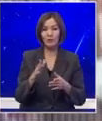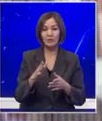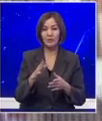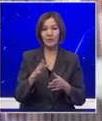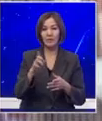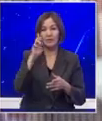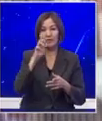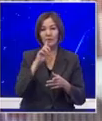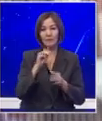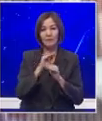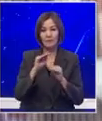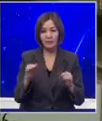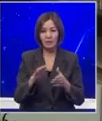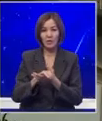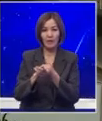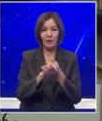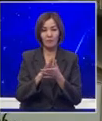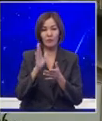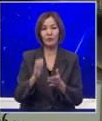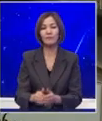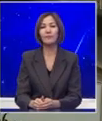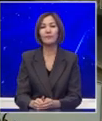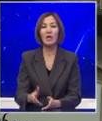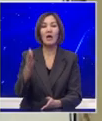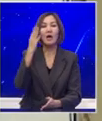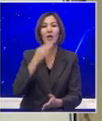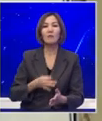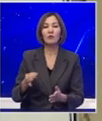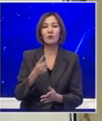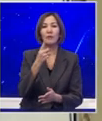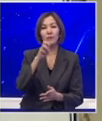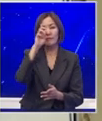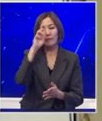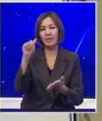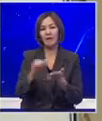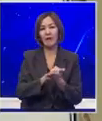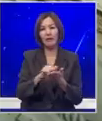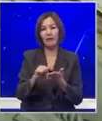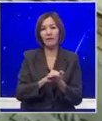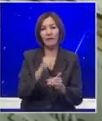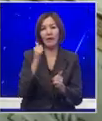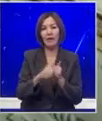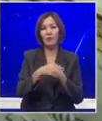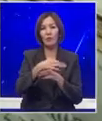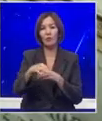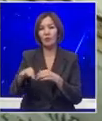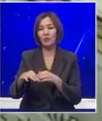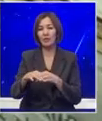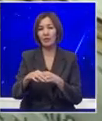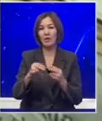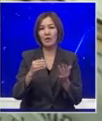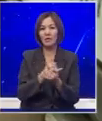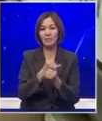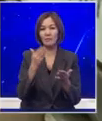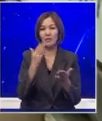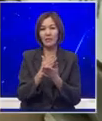аман болсын, жұртымыз тыныш болсын. Айта кетсек, Алматы облысында бір мемлекеттік архив және оның әр өңірде 10 филиалы жұмыс істеп